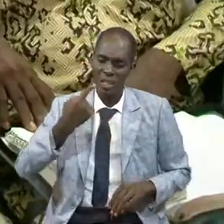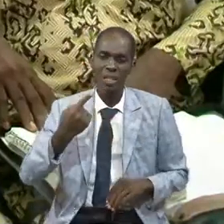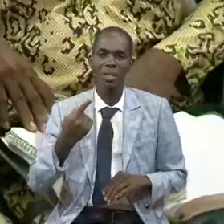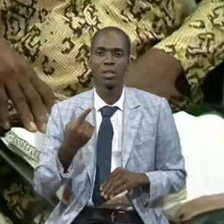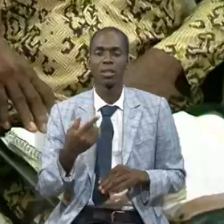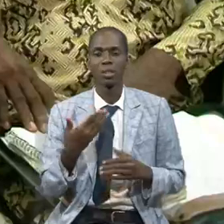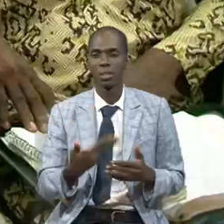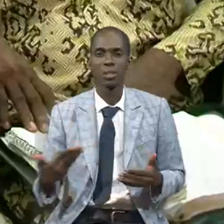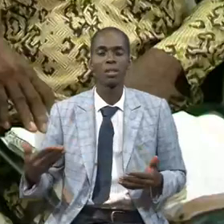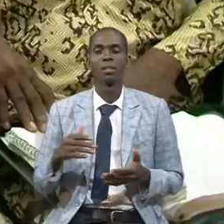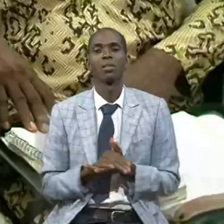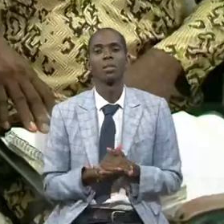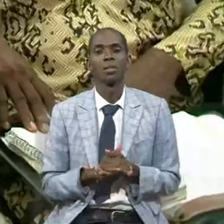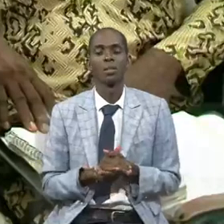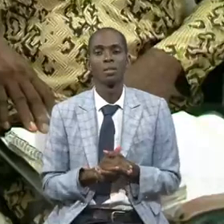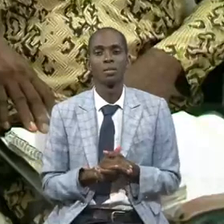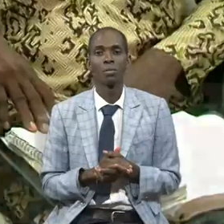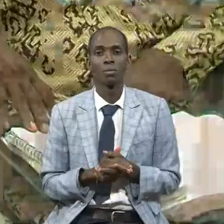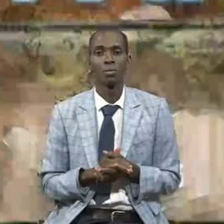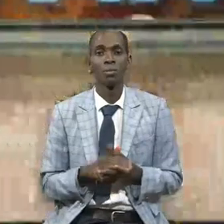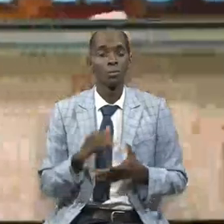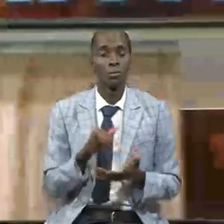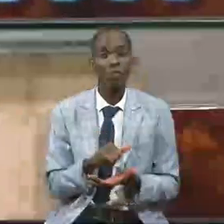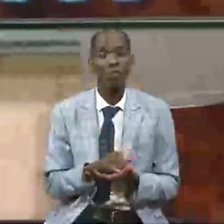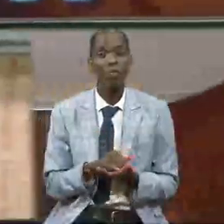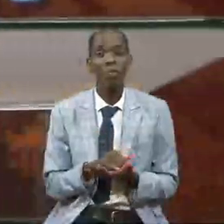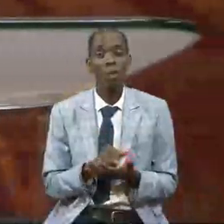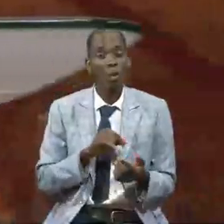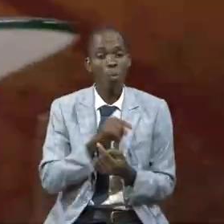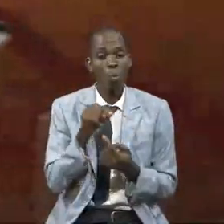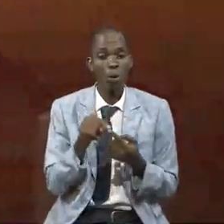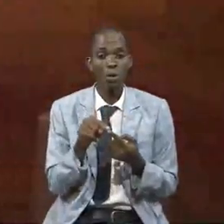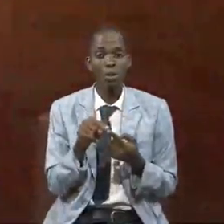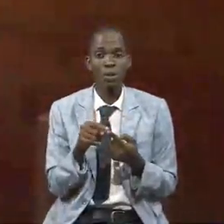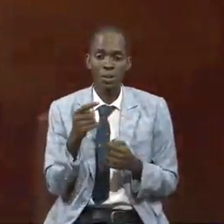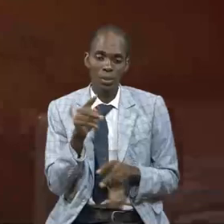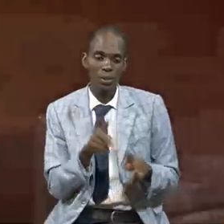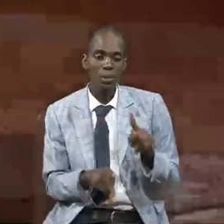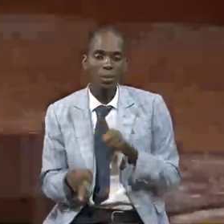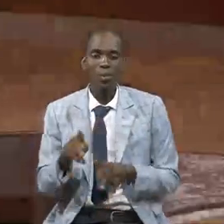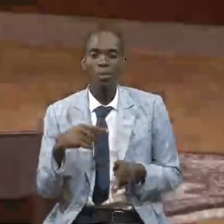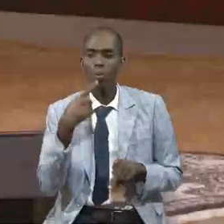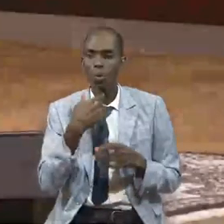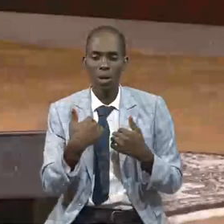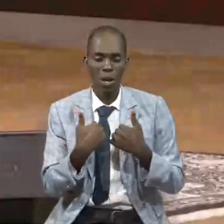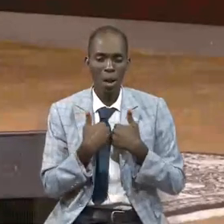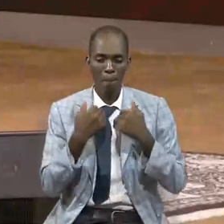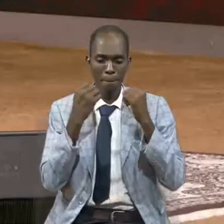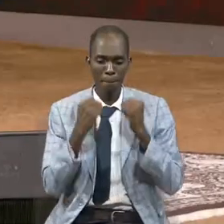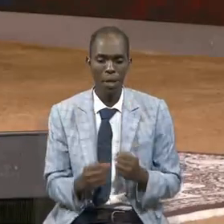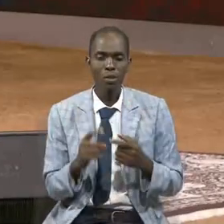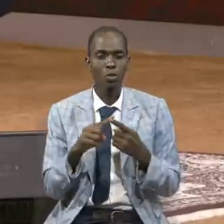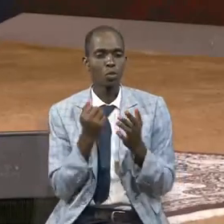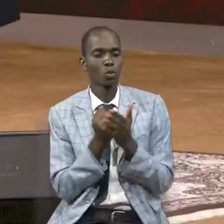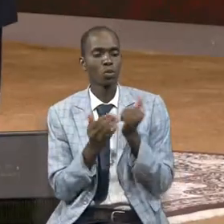enseigné. Que chacun de nous ait la grâce, que même lorsque les gens qui ont le